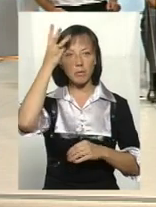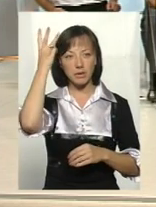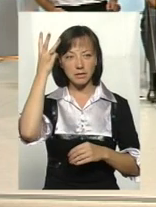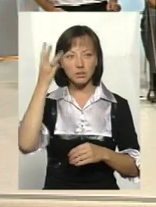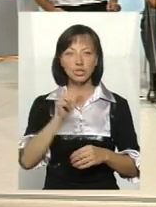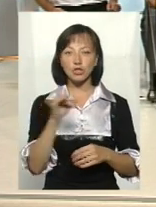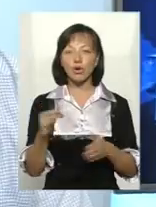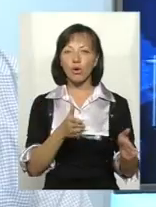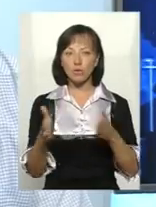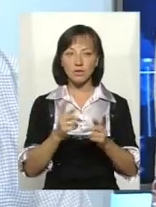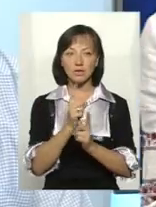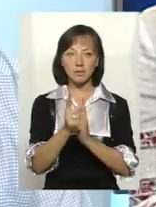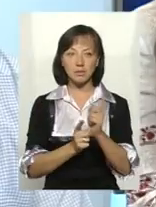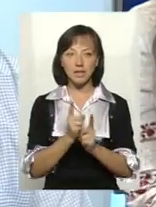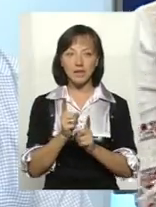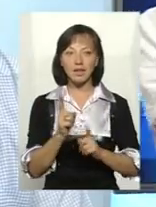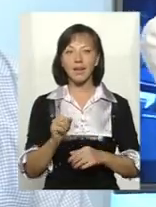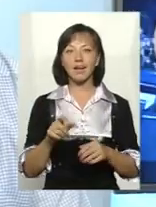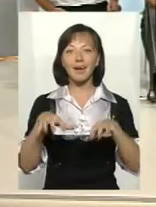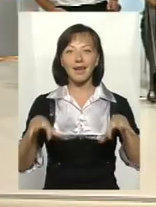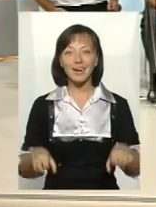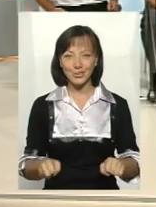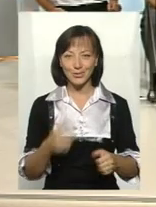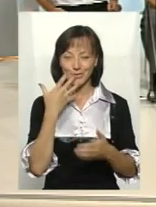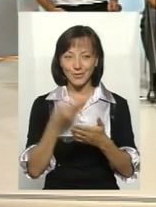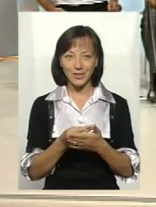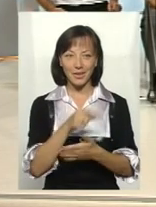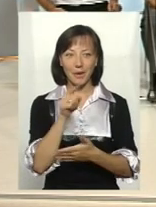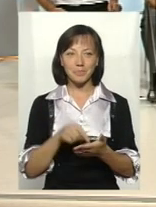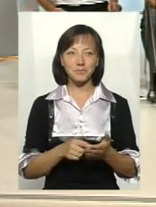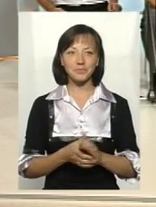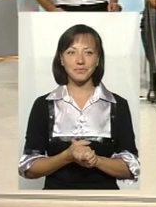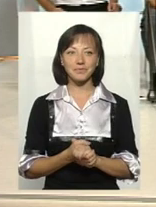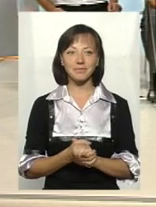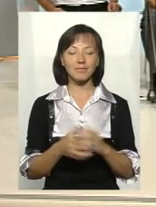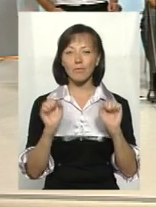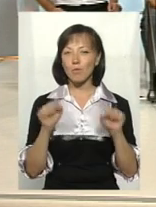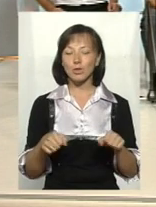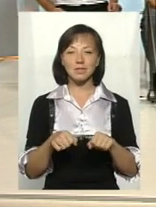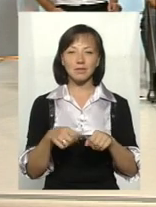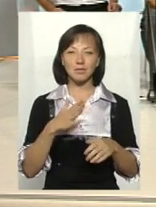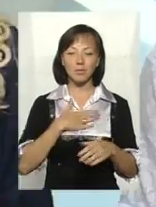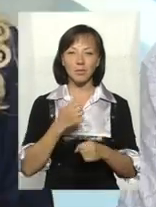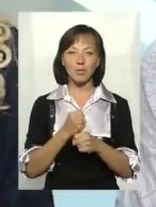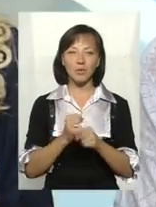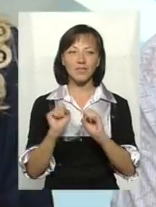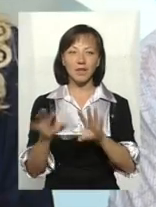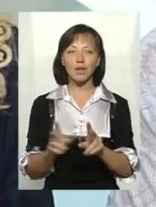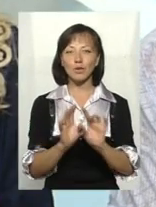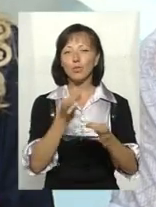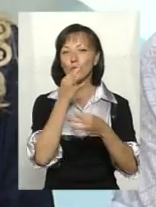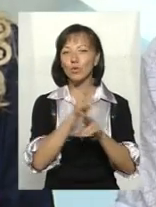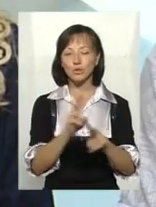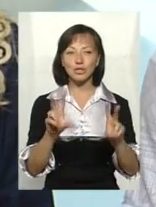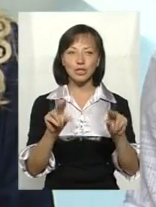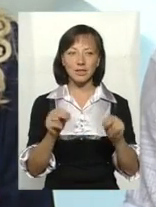Чи готові ви змінити, мабуть, крісло? Так це крісло можна віддати будь-кому, хто має бажання таке